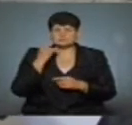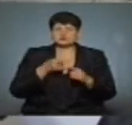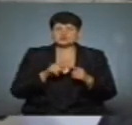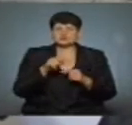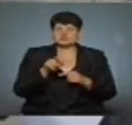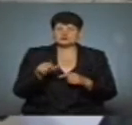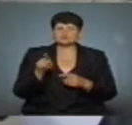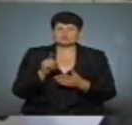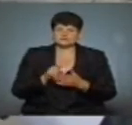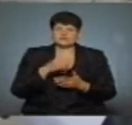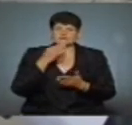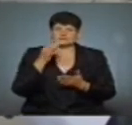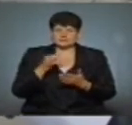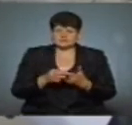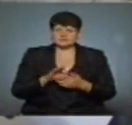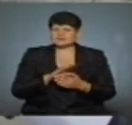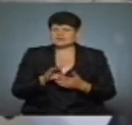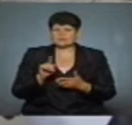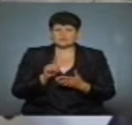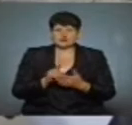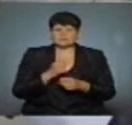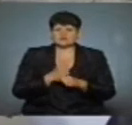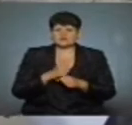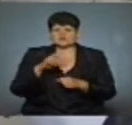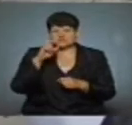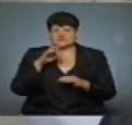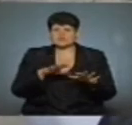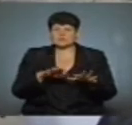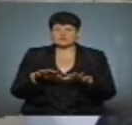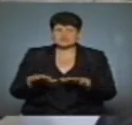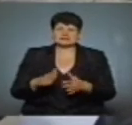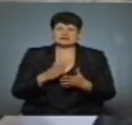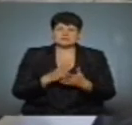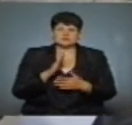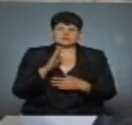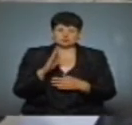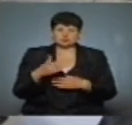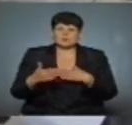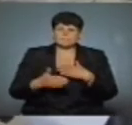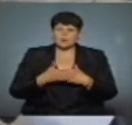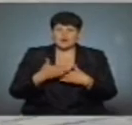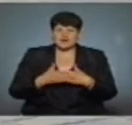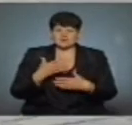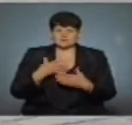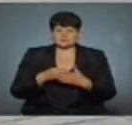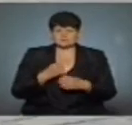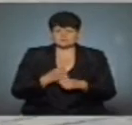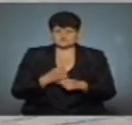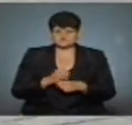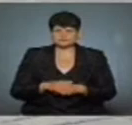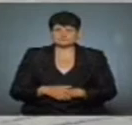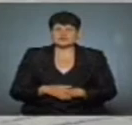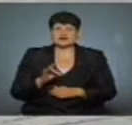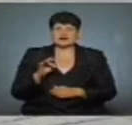повинні понести відповідальність, вони не повинні працювати на державних посадах, і вони мають бути відповідно покарані за свої дії. Речниця Андрія